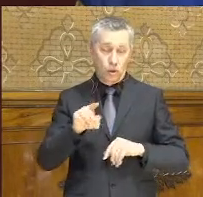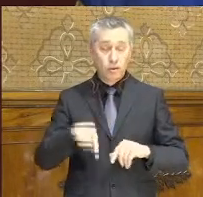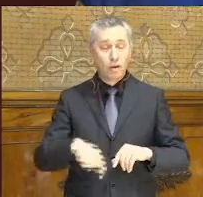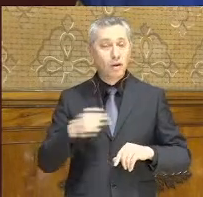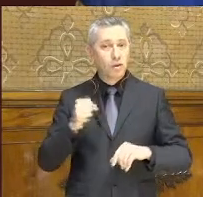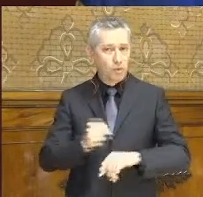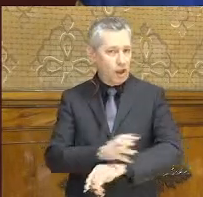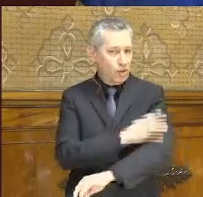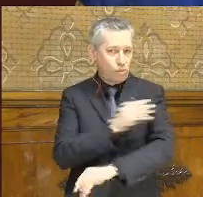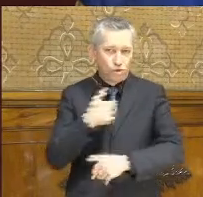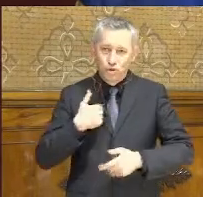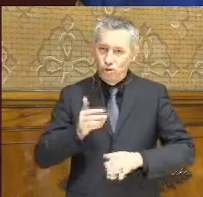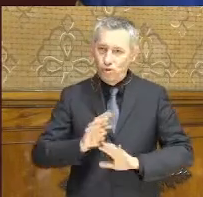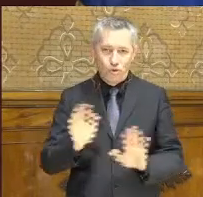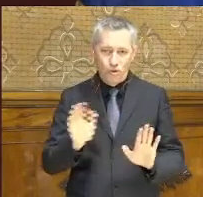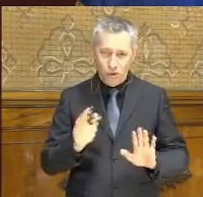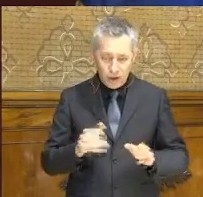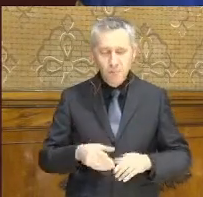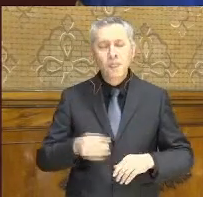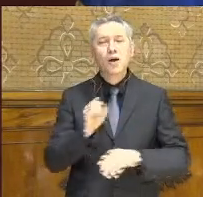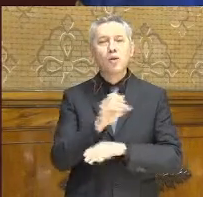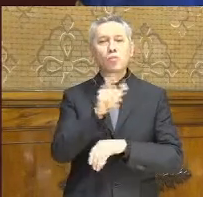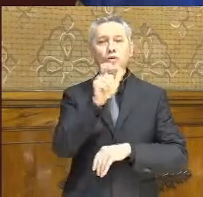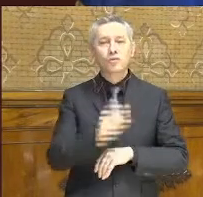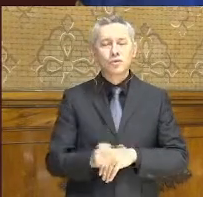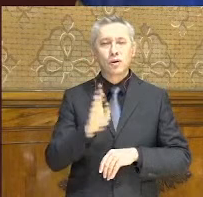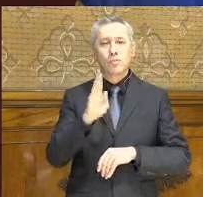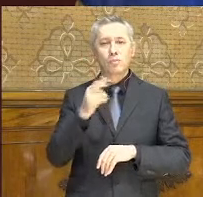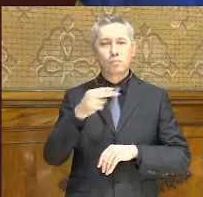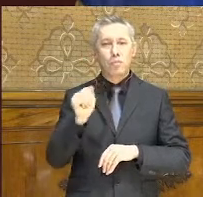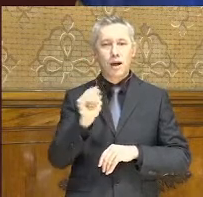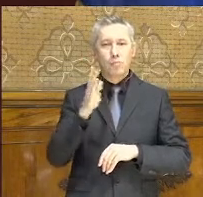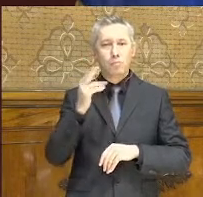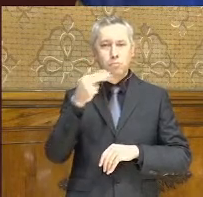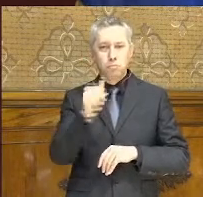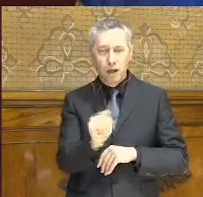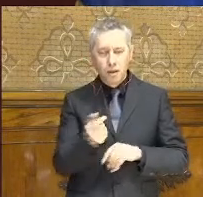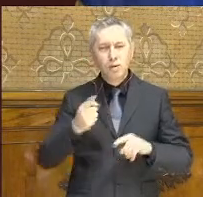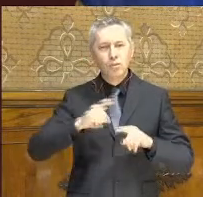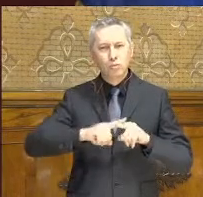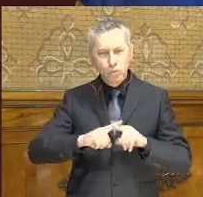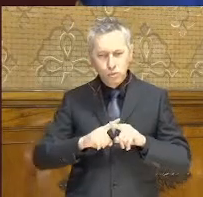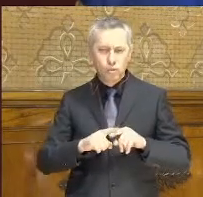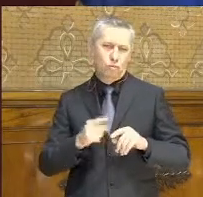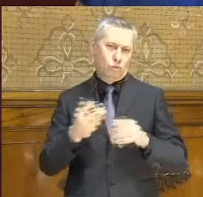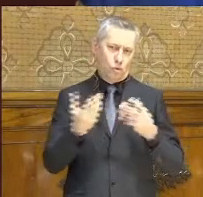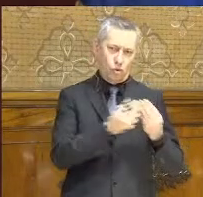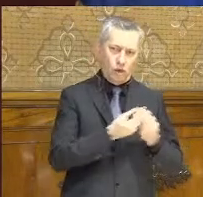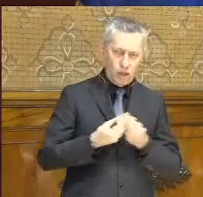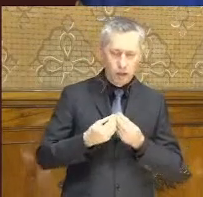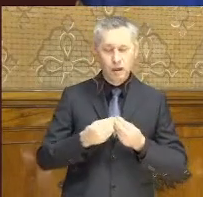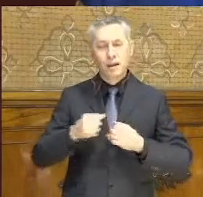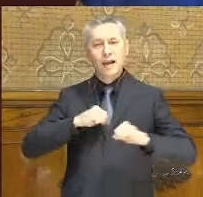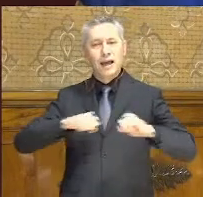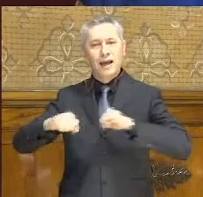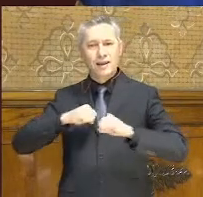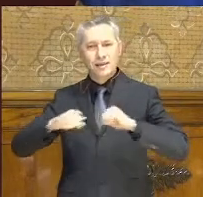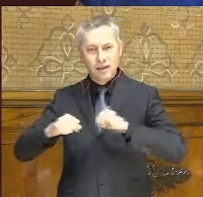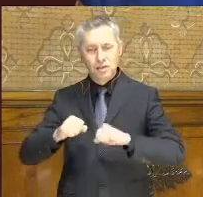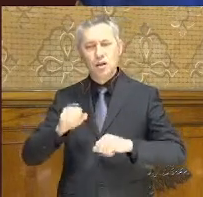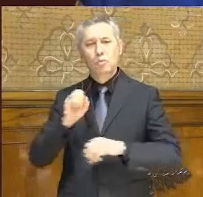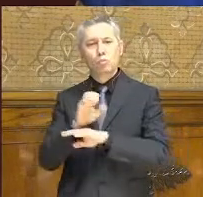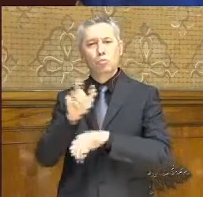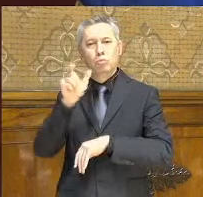che porto al professor Bhabha e dalla nostra comunità accademica i saluti della magnifica rettrice, professoressa Daniela Mappelli,